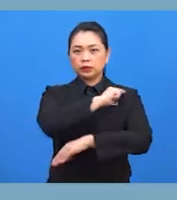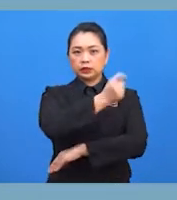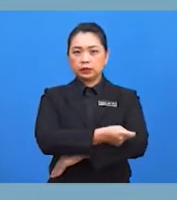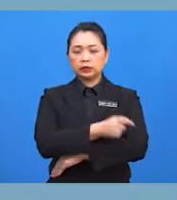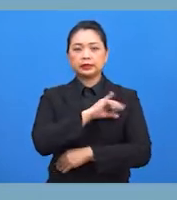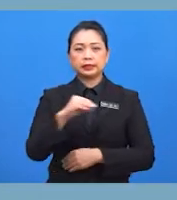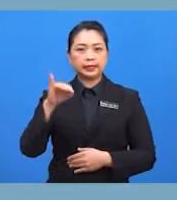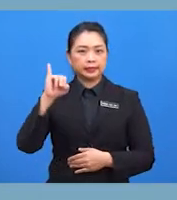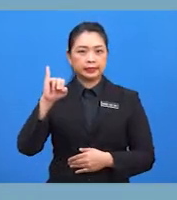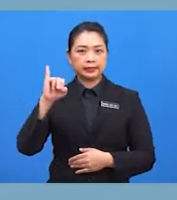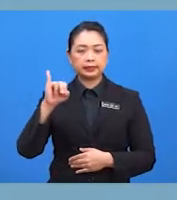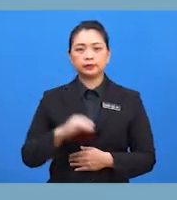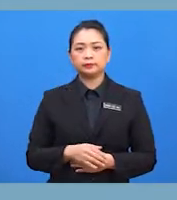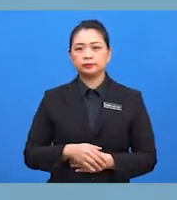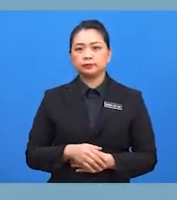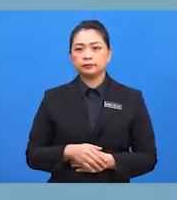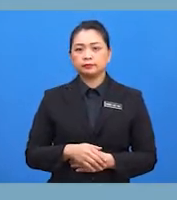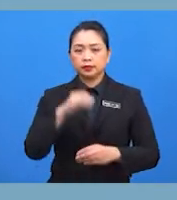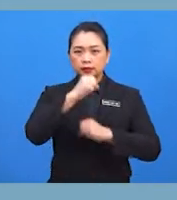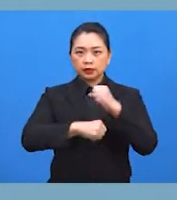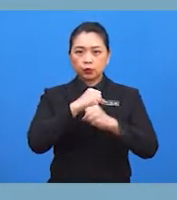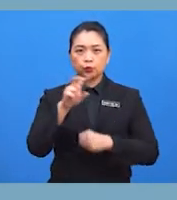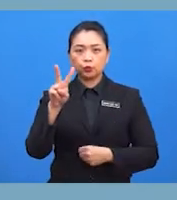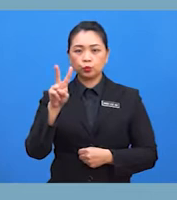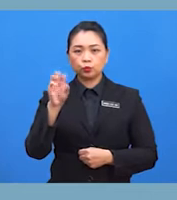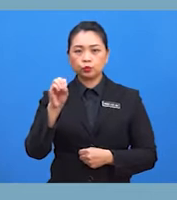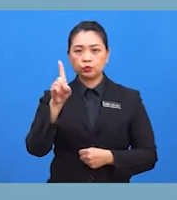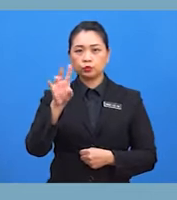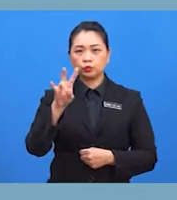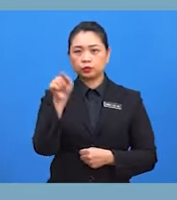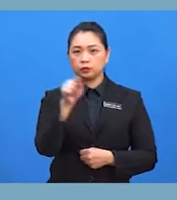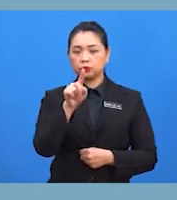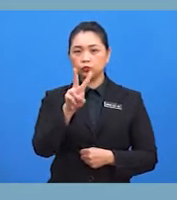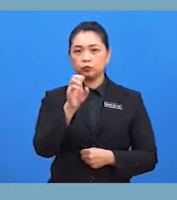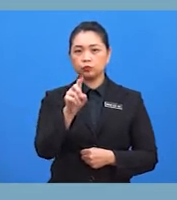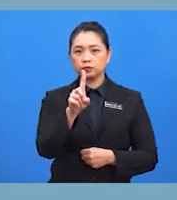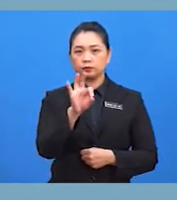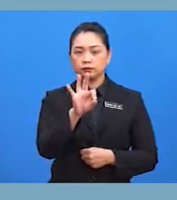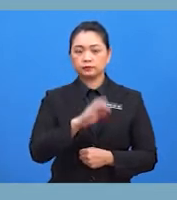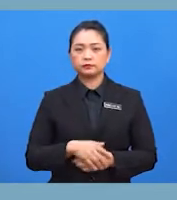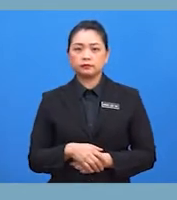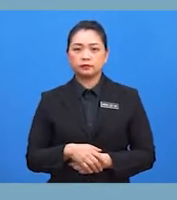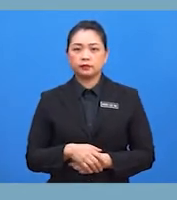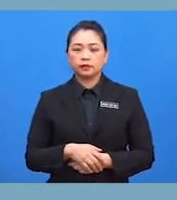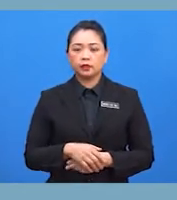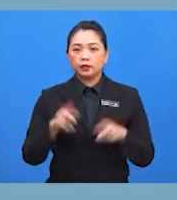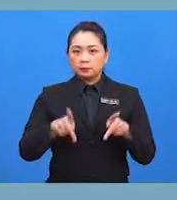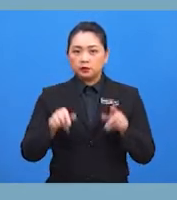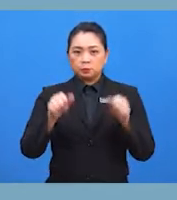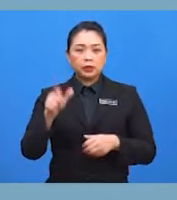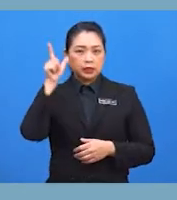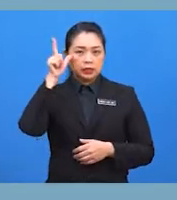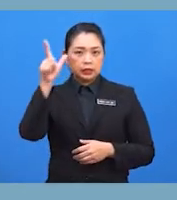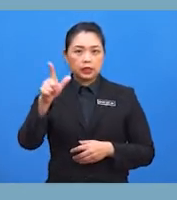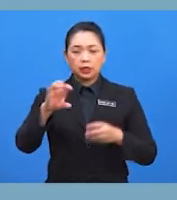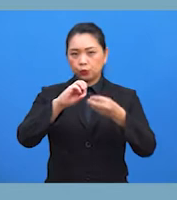negara antara tahun 2017 sehingga tahun 2019. Pelajar boleh melihat